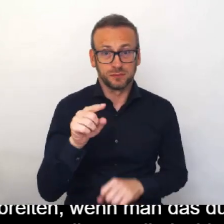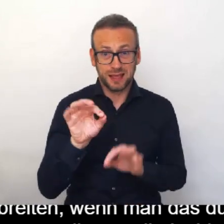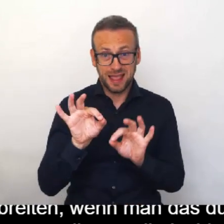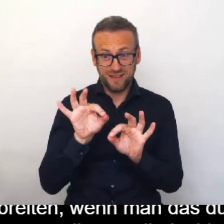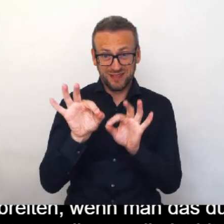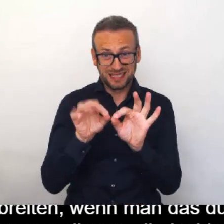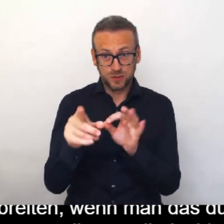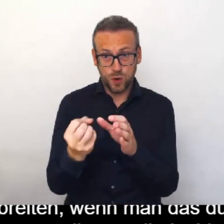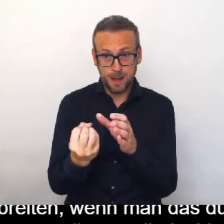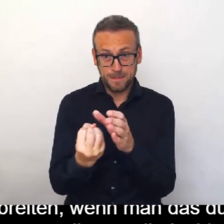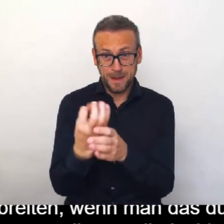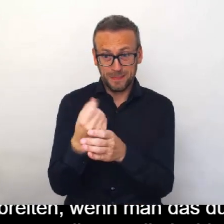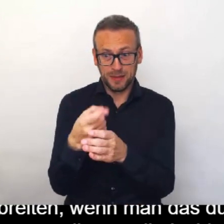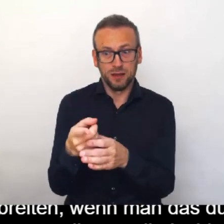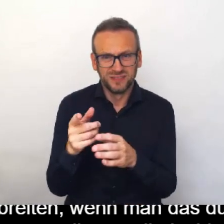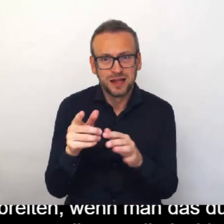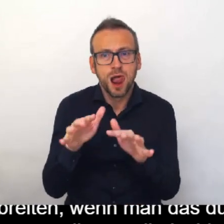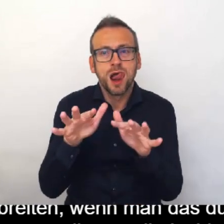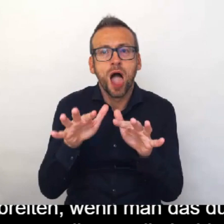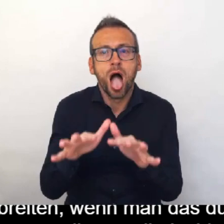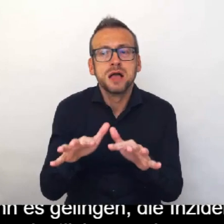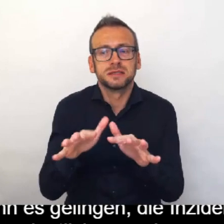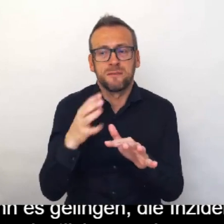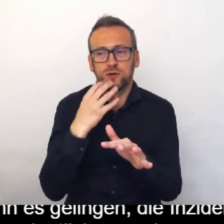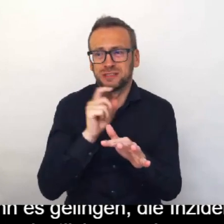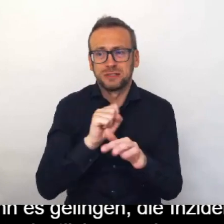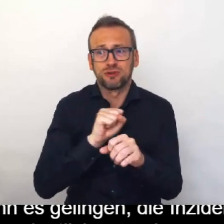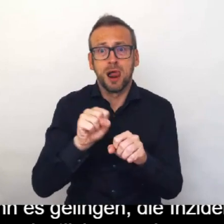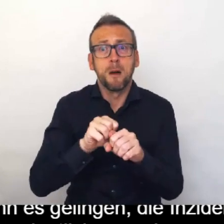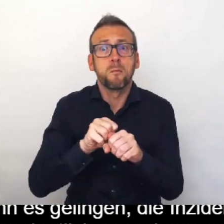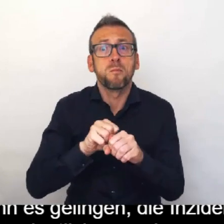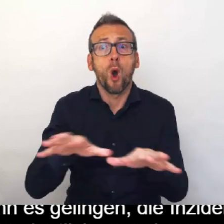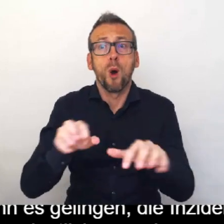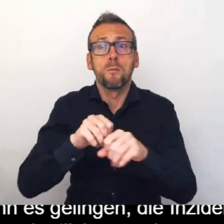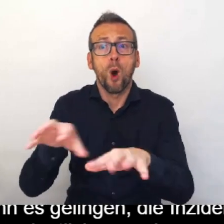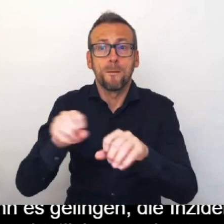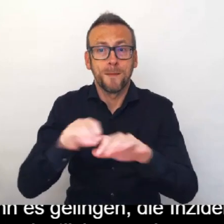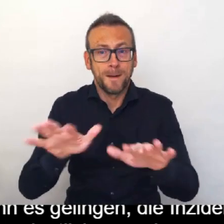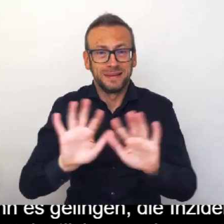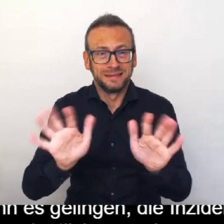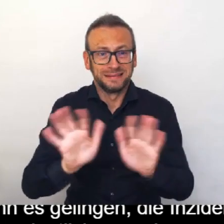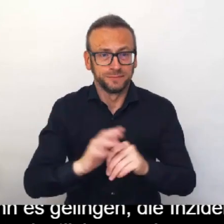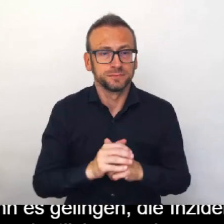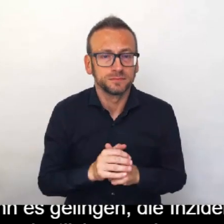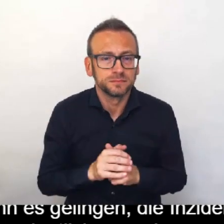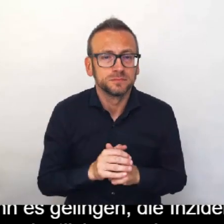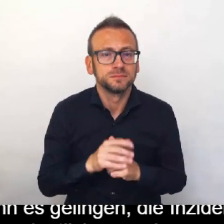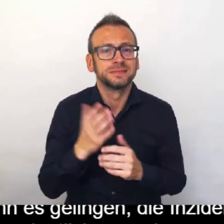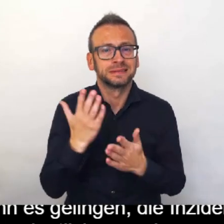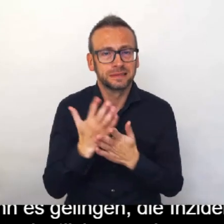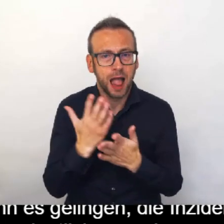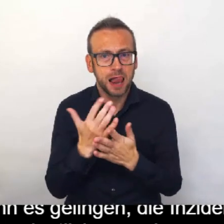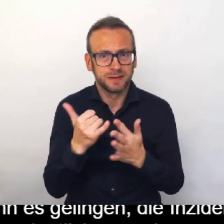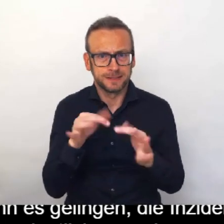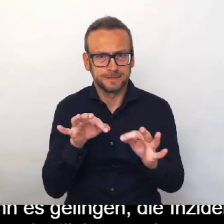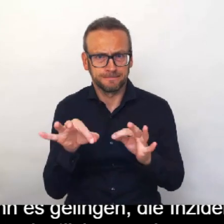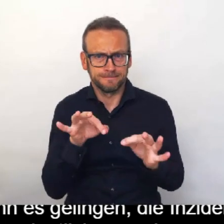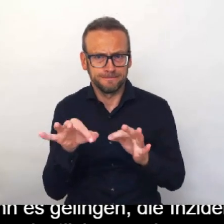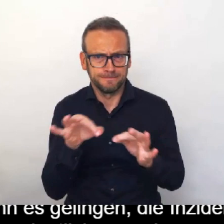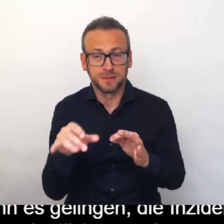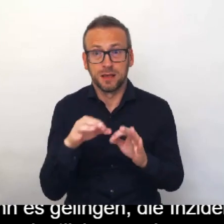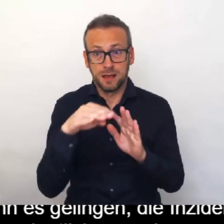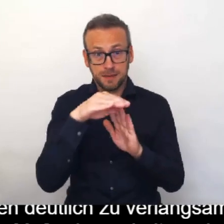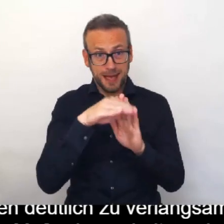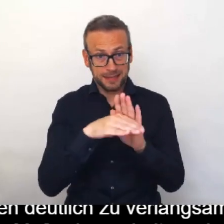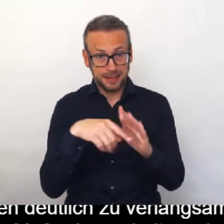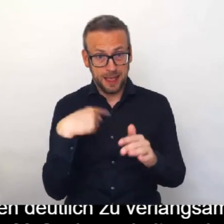gleich ausführen. Also es geht da wirklich um einen neuen Schritt in der Befreiung,